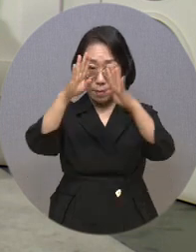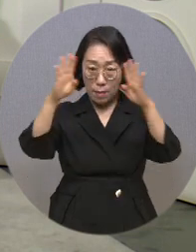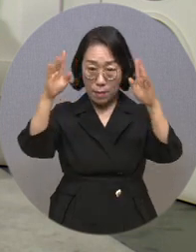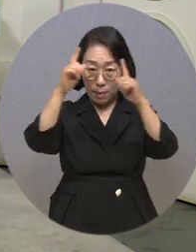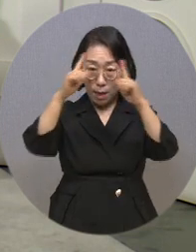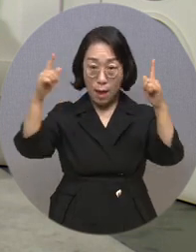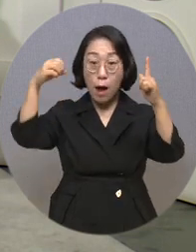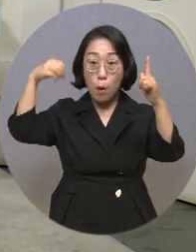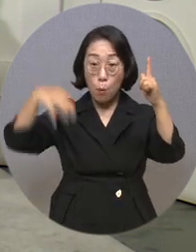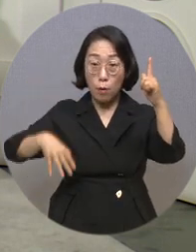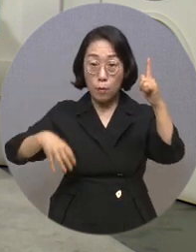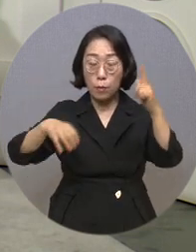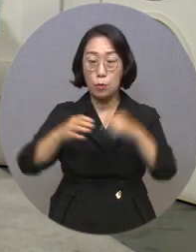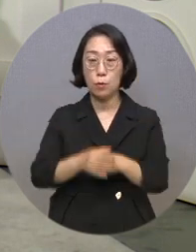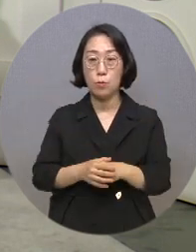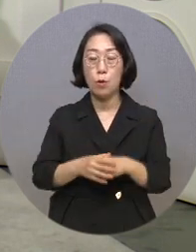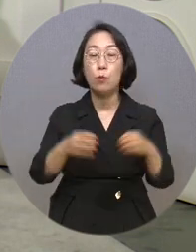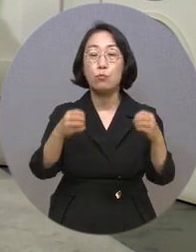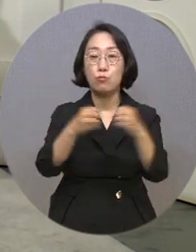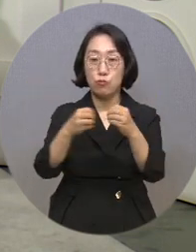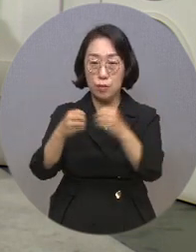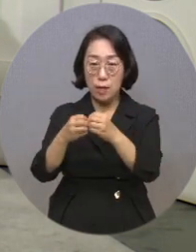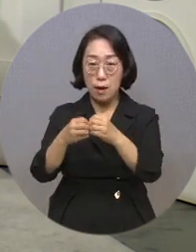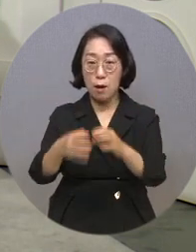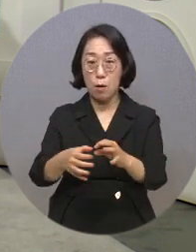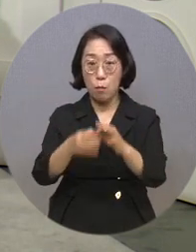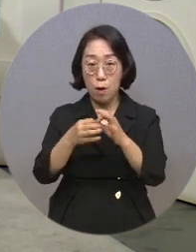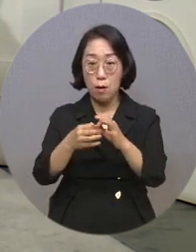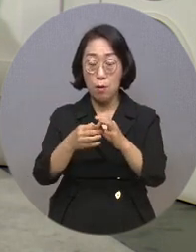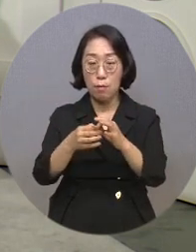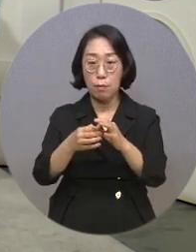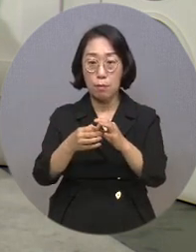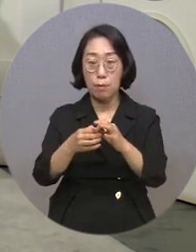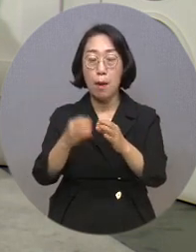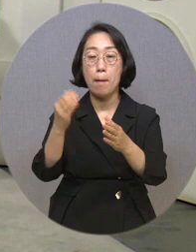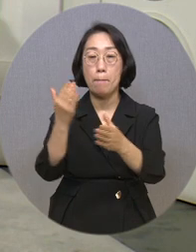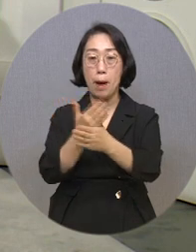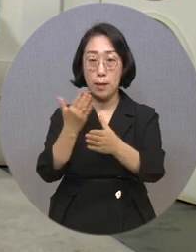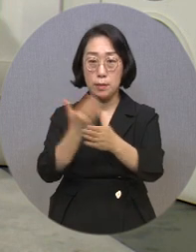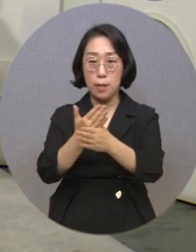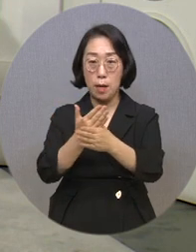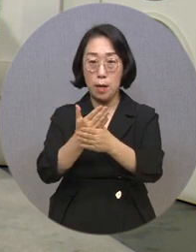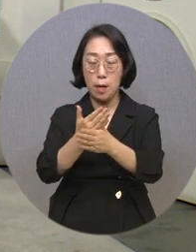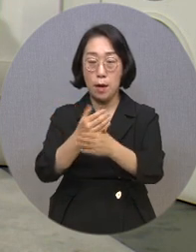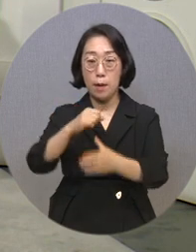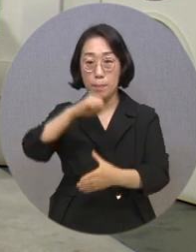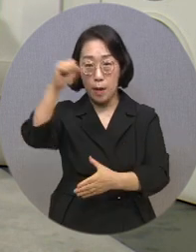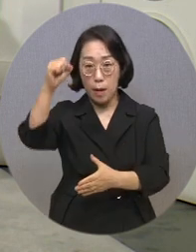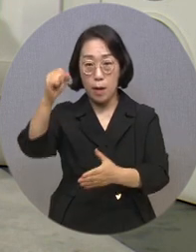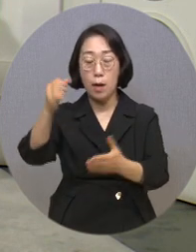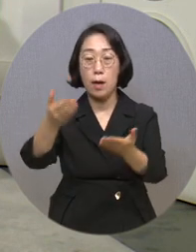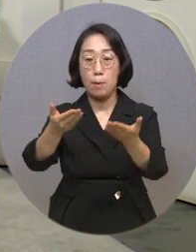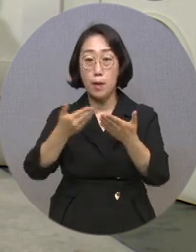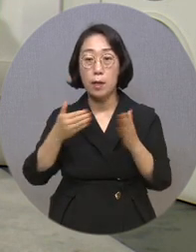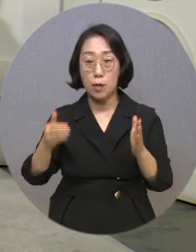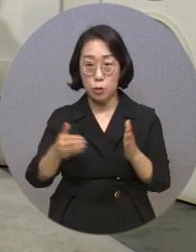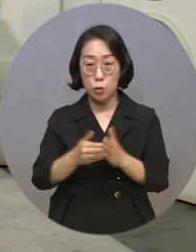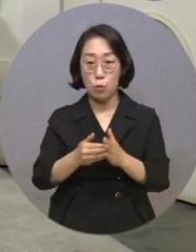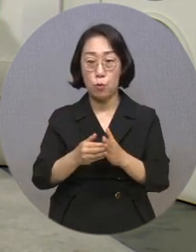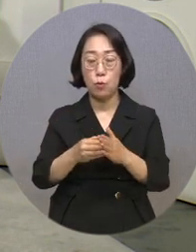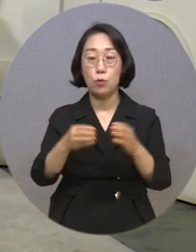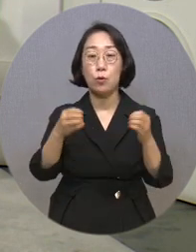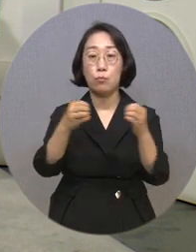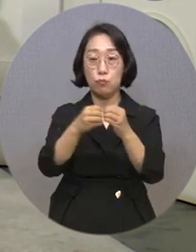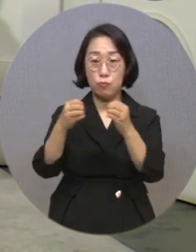네. 문해창작 박사학위를 받으셨고 네. 그래서 이제 그런 연유로 네. 신앙송